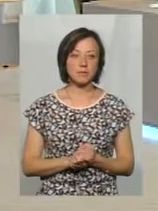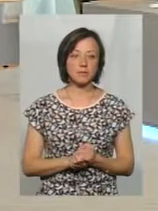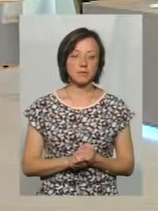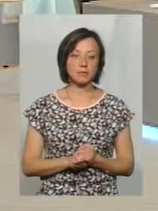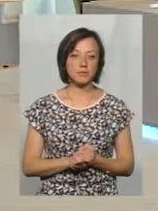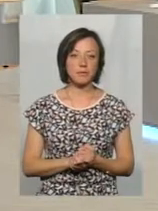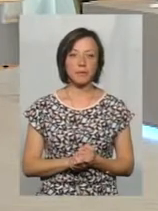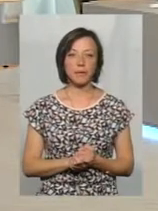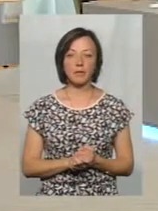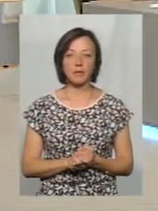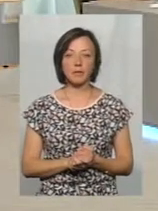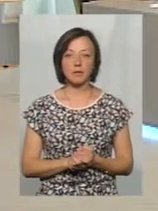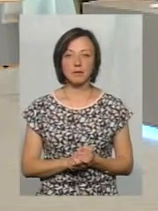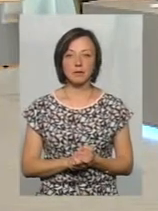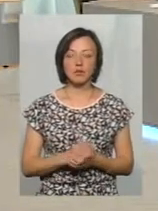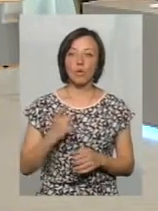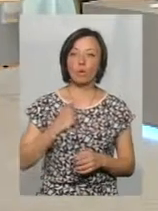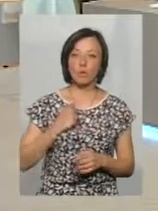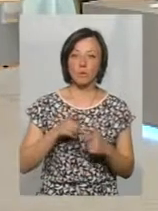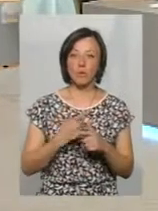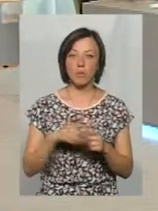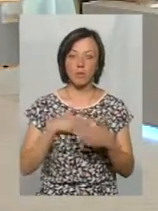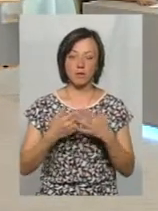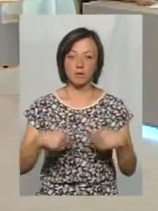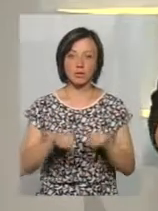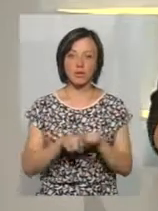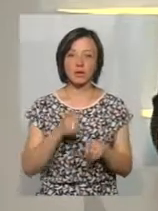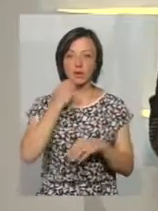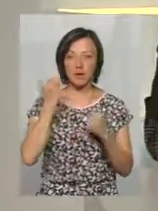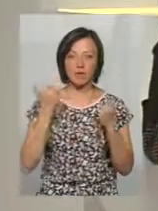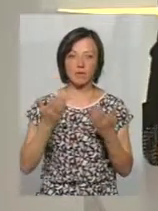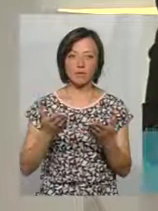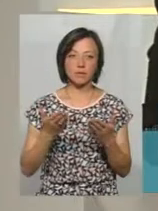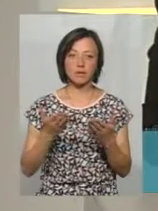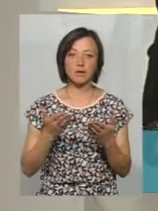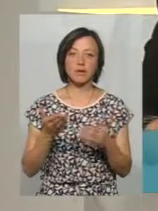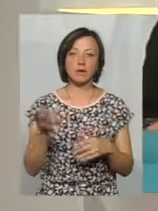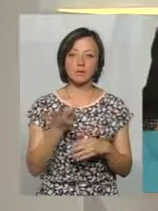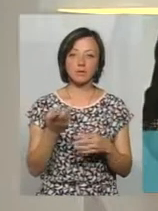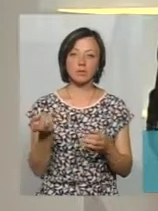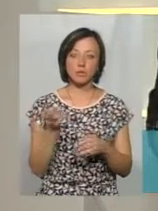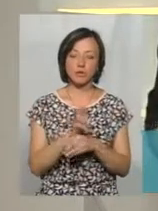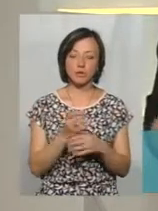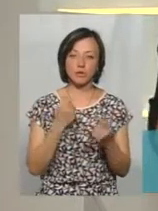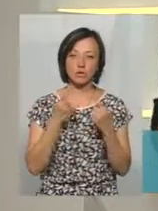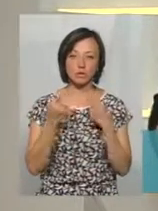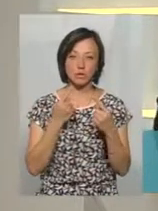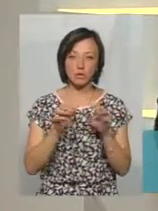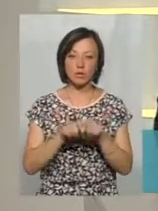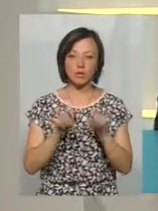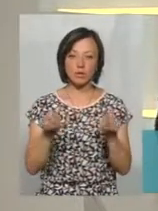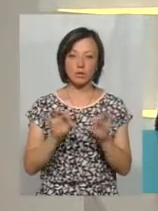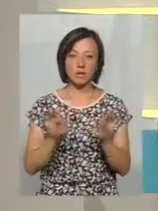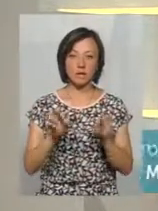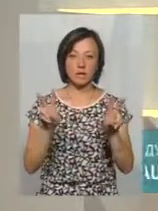організація чи діяти одноосібно. Дякую велике, пані Світлано, пане Андрій, за те, що сьогодні прийшли до нас, розкрили з